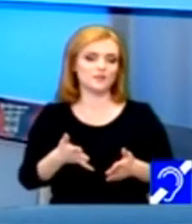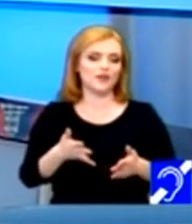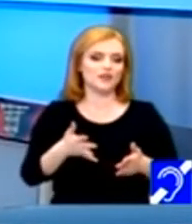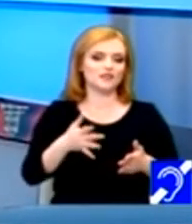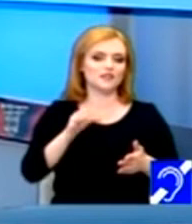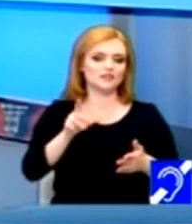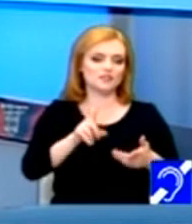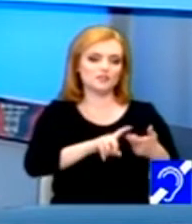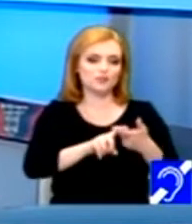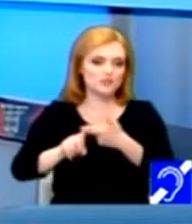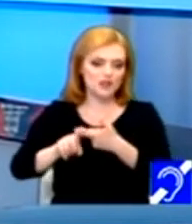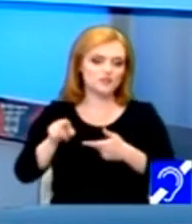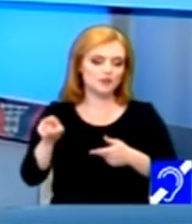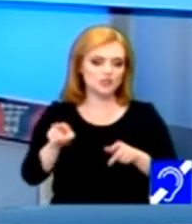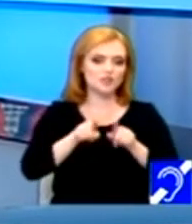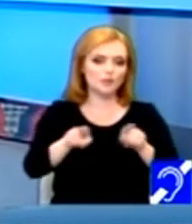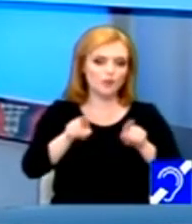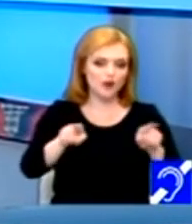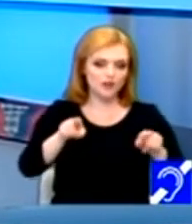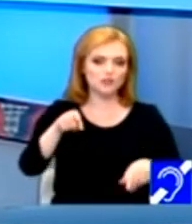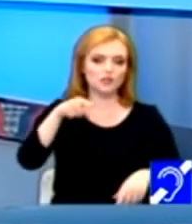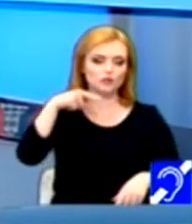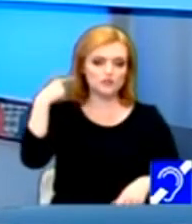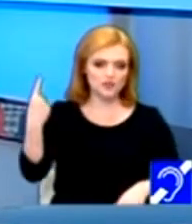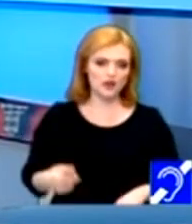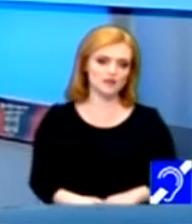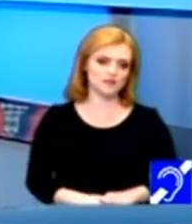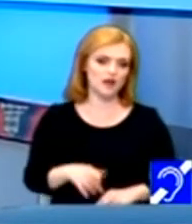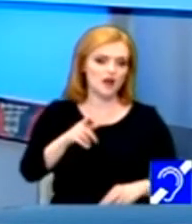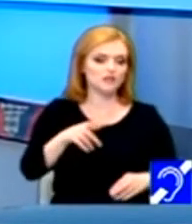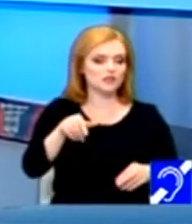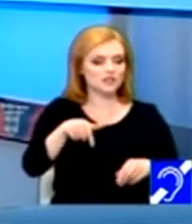rusească. În acest context, parlamentarul român a propus crearea unui fond